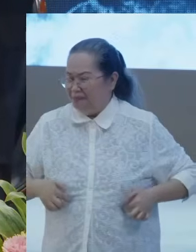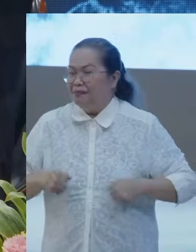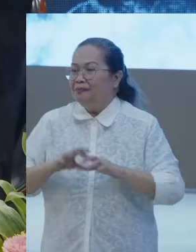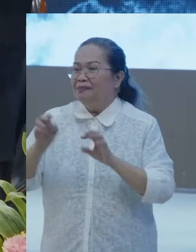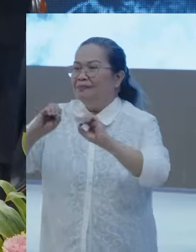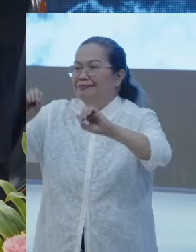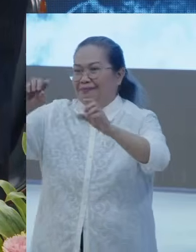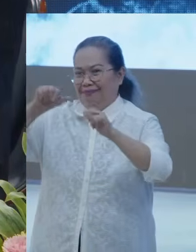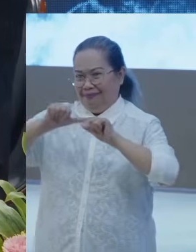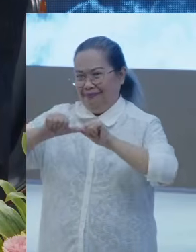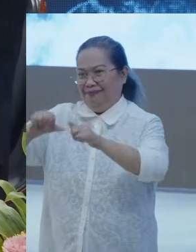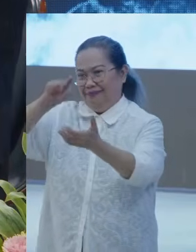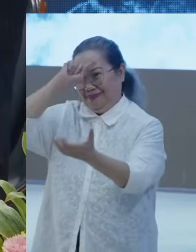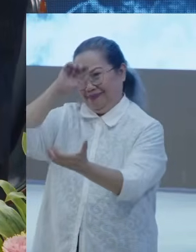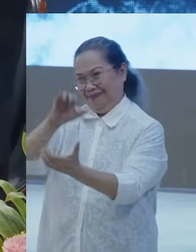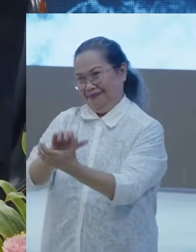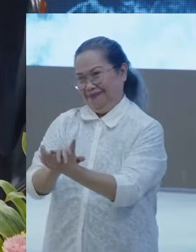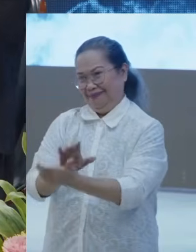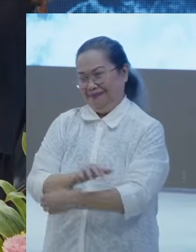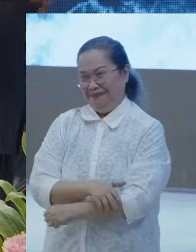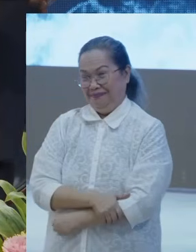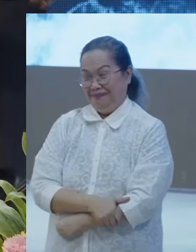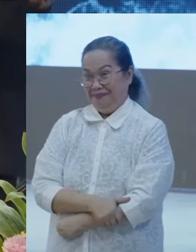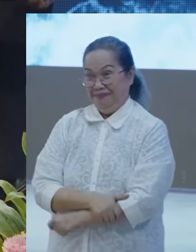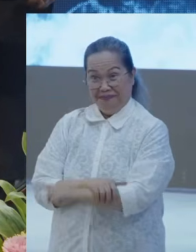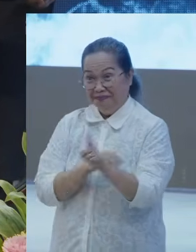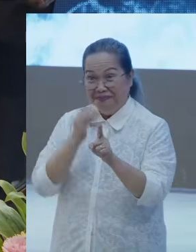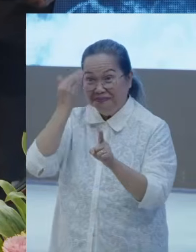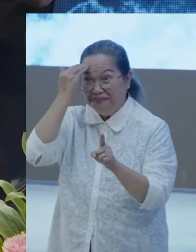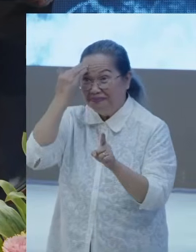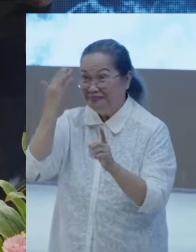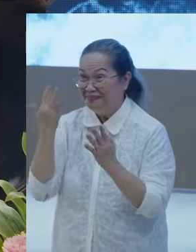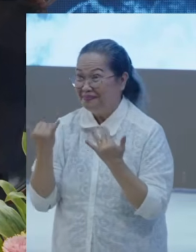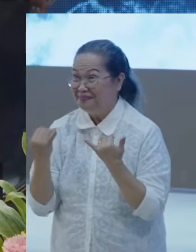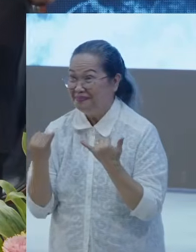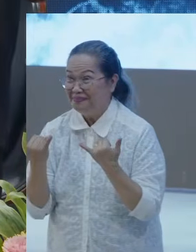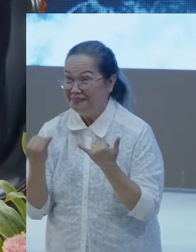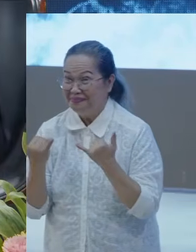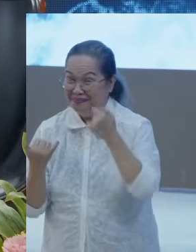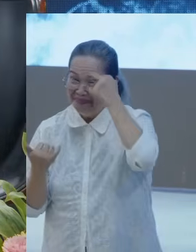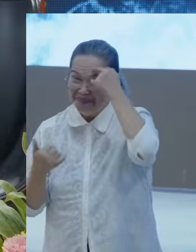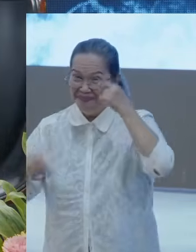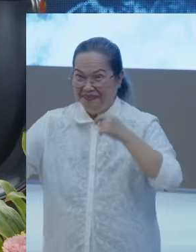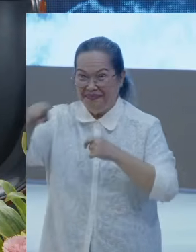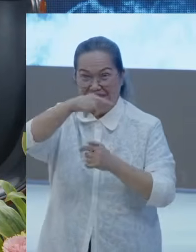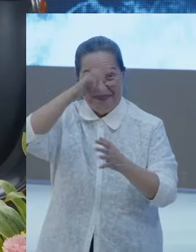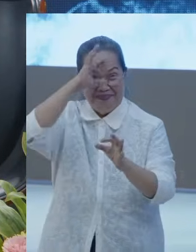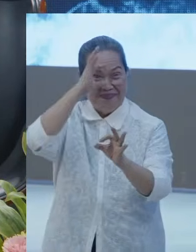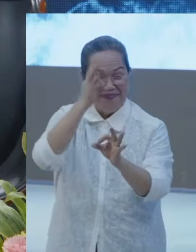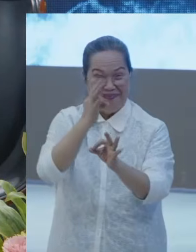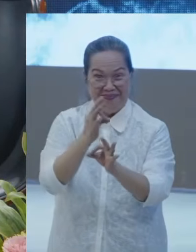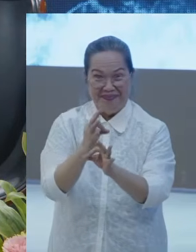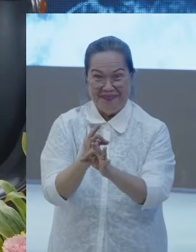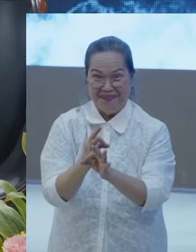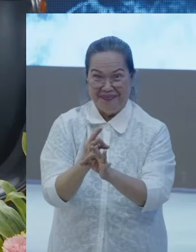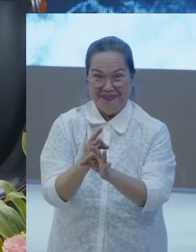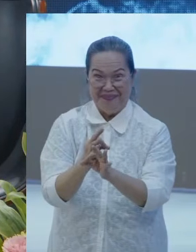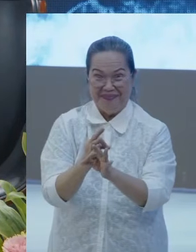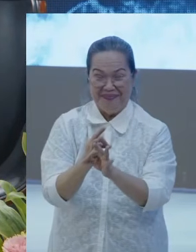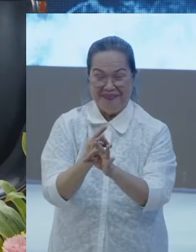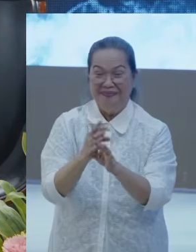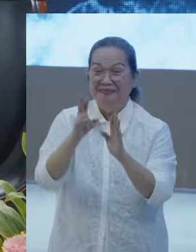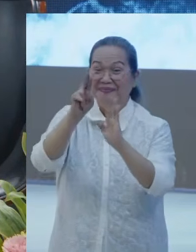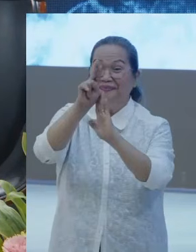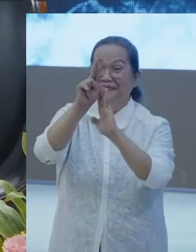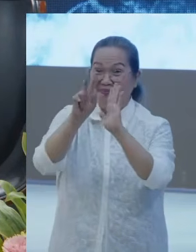have believed. Alam niyo kung bakit? Hindi ba ang ating paniniwala, ayon sa turo ng New